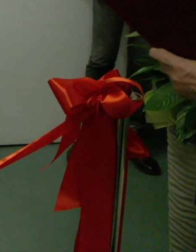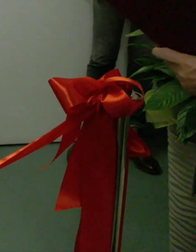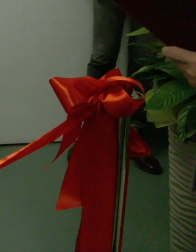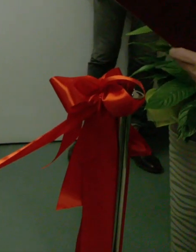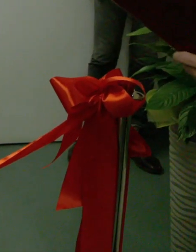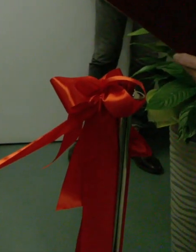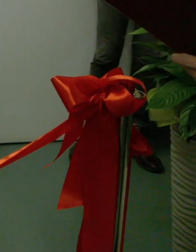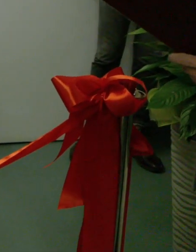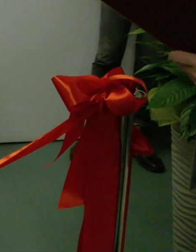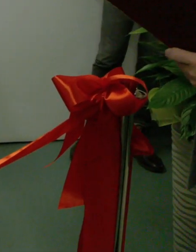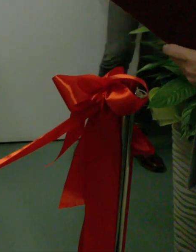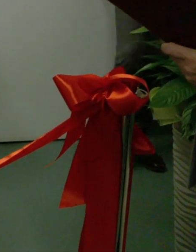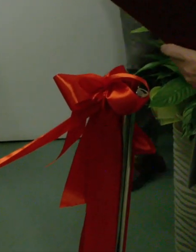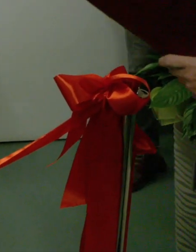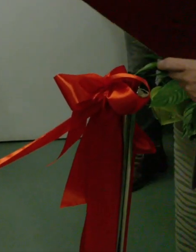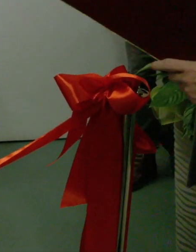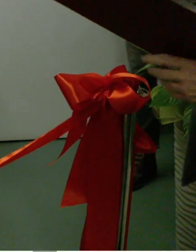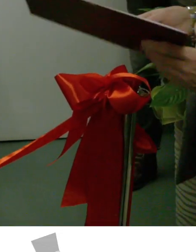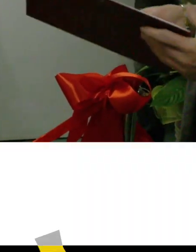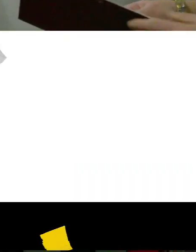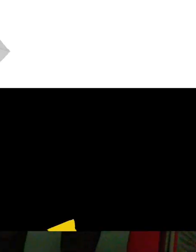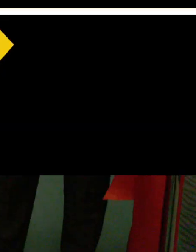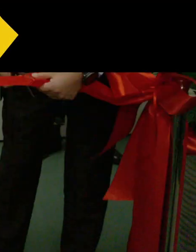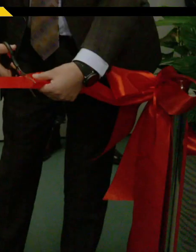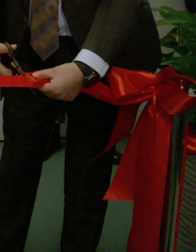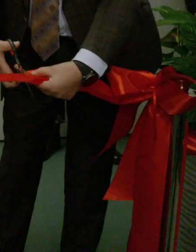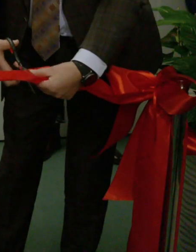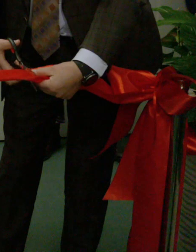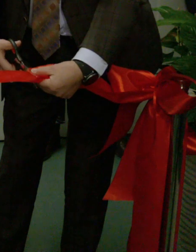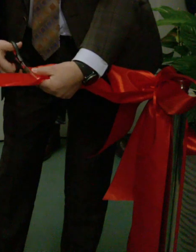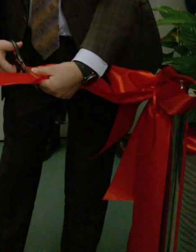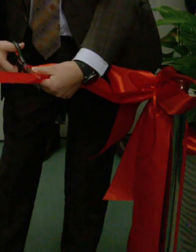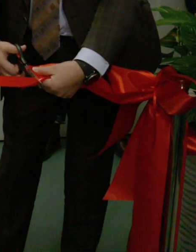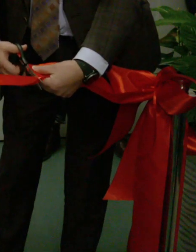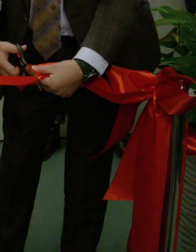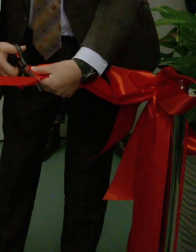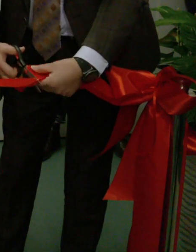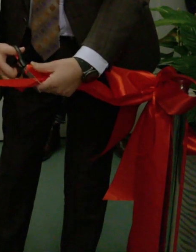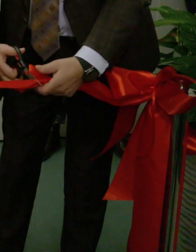Poprosimy o jednoczasowe, uroczyste przecięcie stęgi.